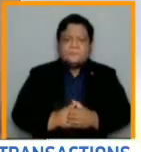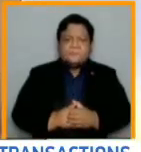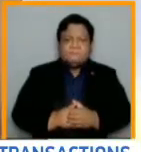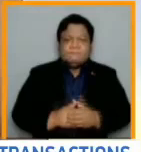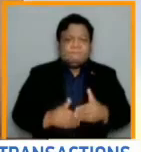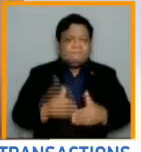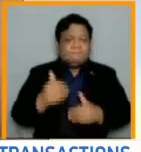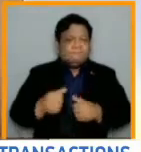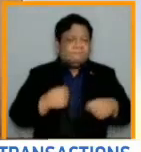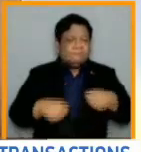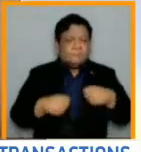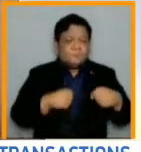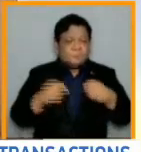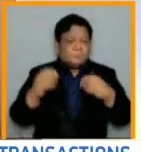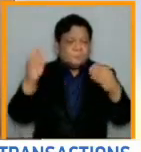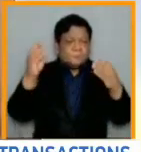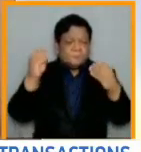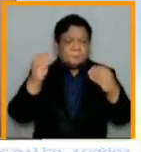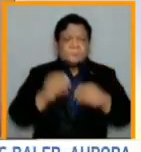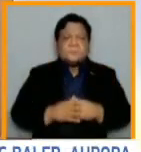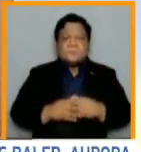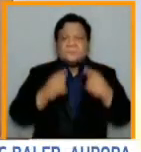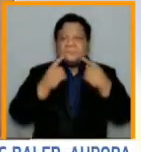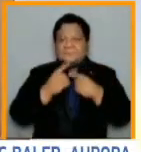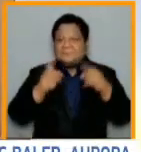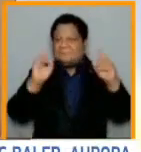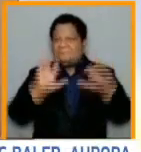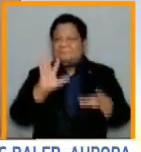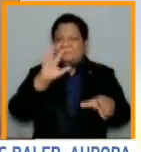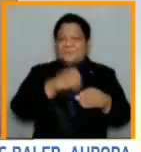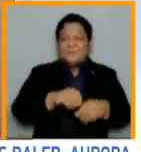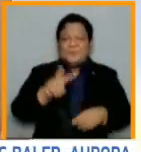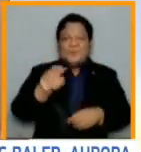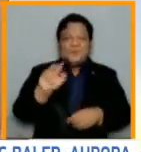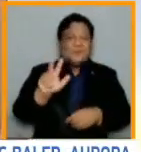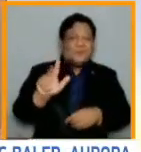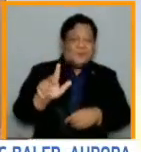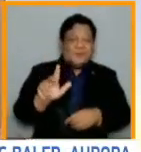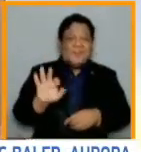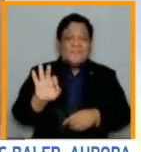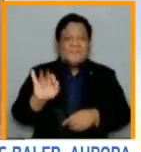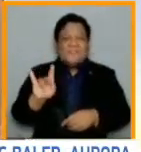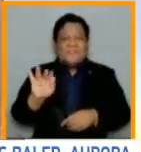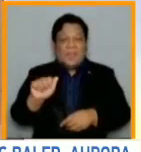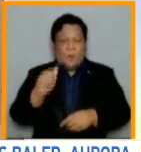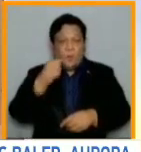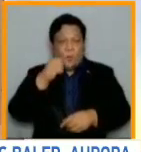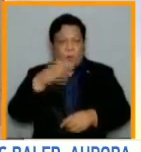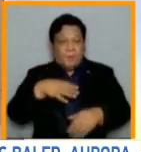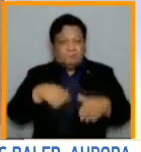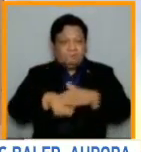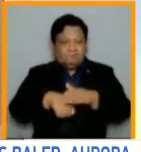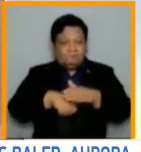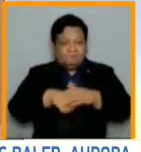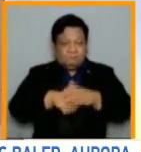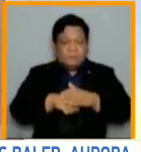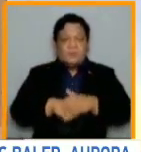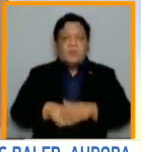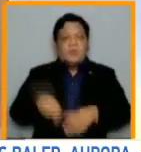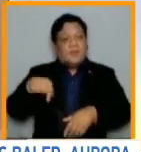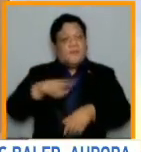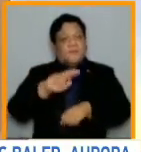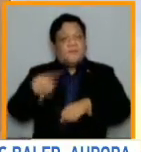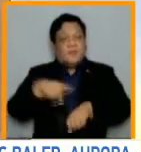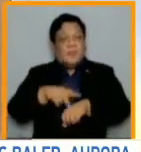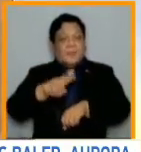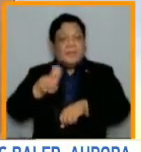ang qualification nila para sa 2023 FIFA Women's Cup, makatatanggap ang bawat miyembro ng Philippine National Women's Football Team